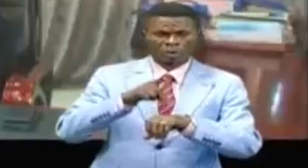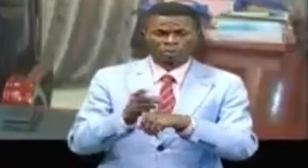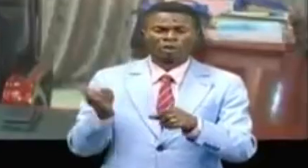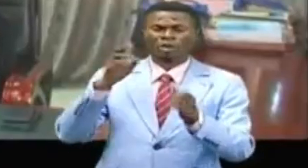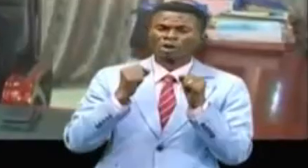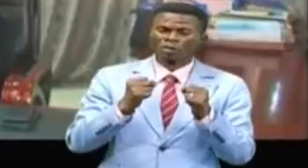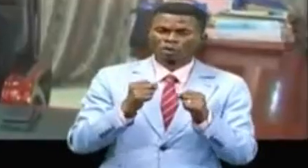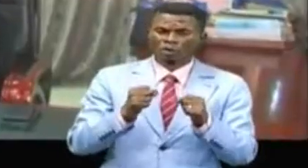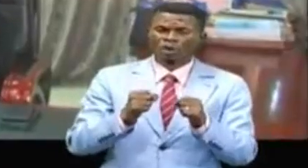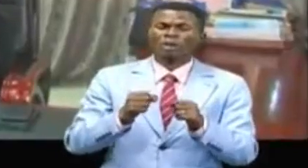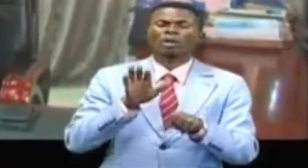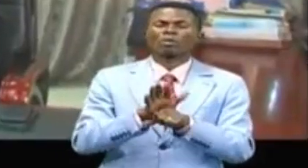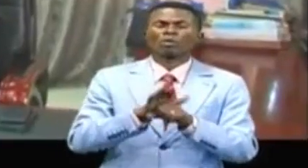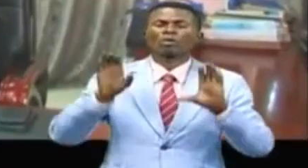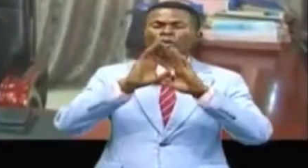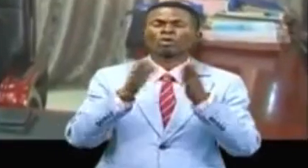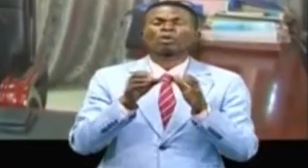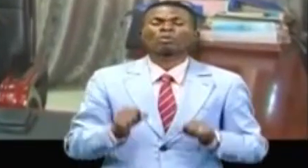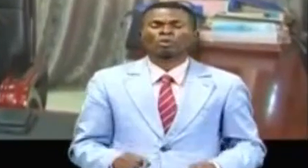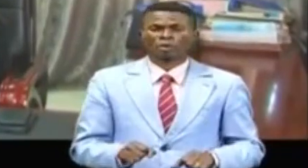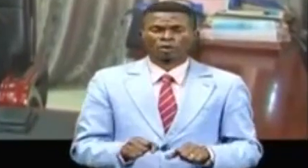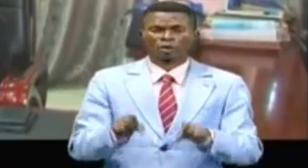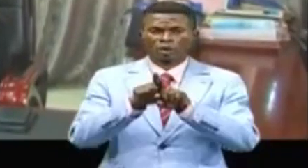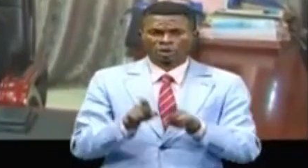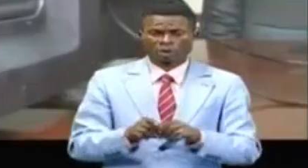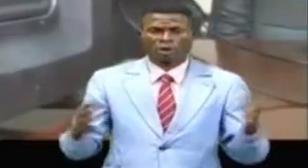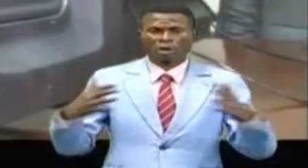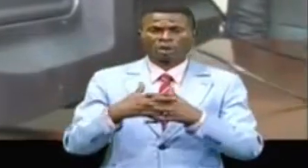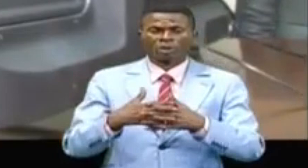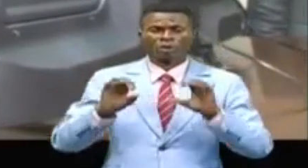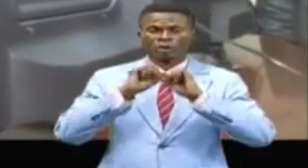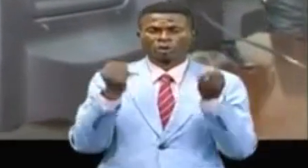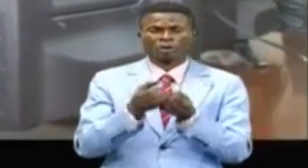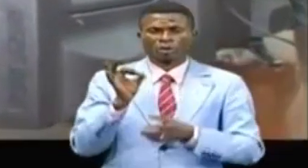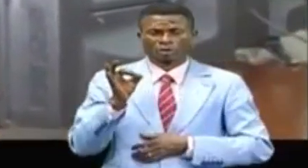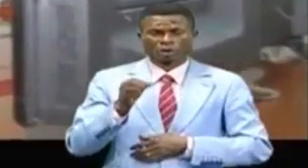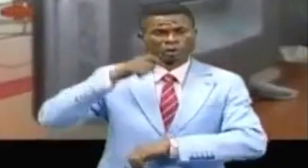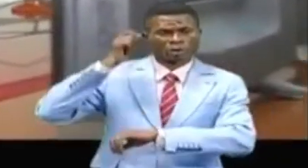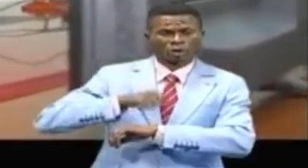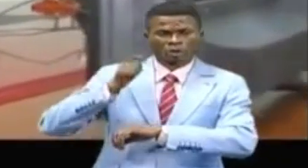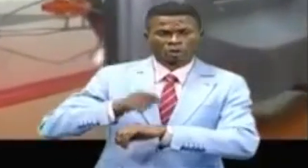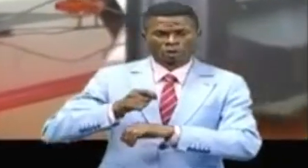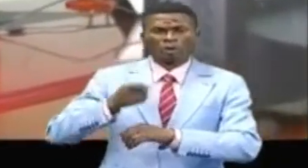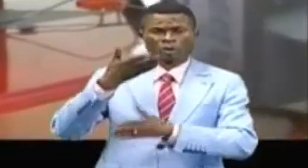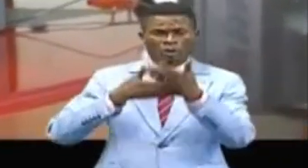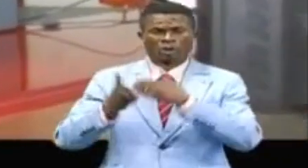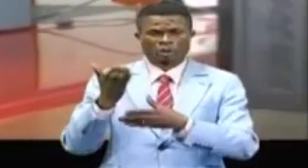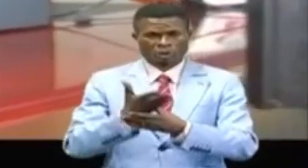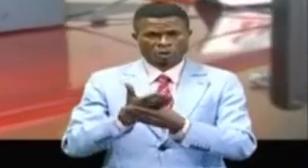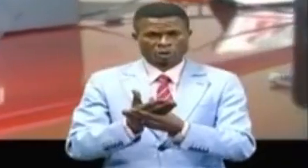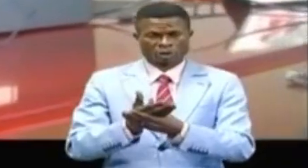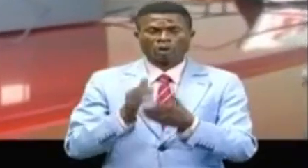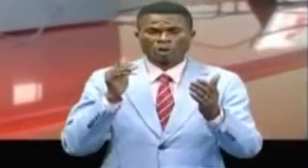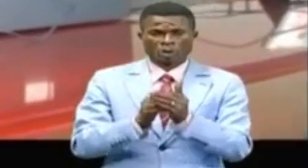violentes ayant endeuillé les communautés et fissuré la cohésion sociale. La justice transitionnelle semble, au